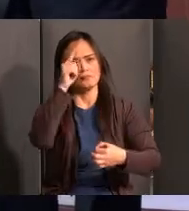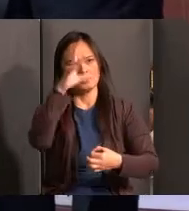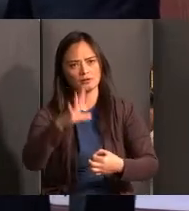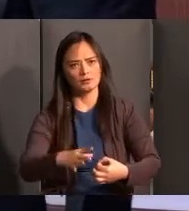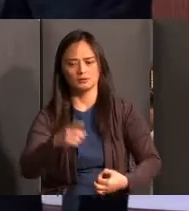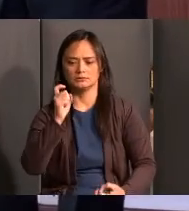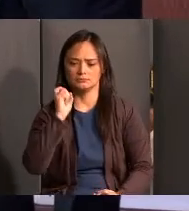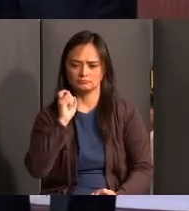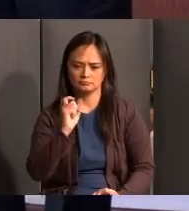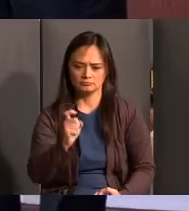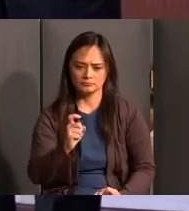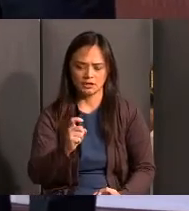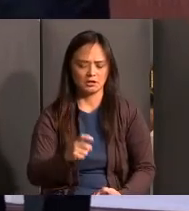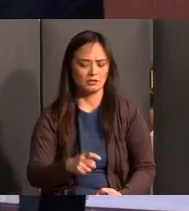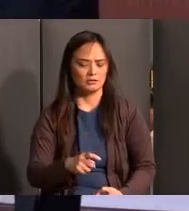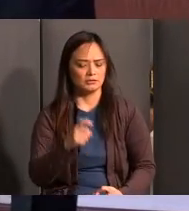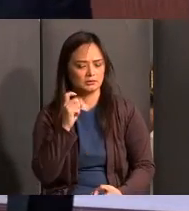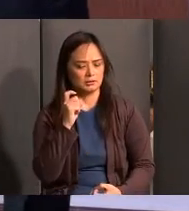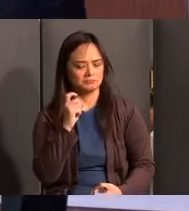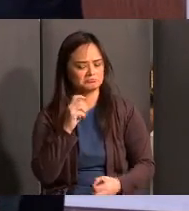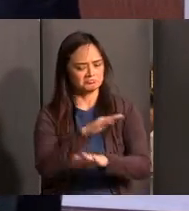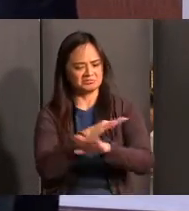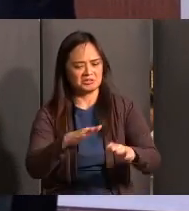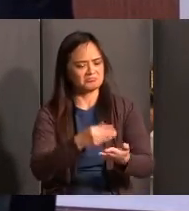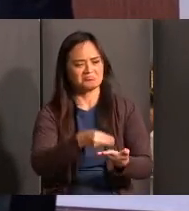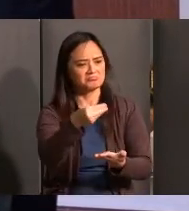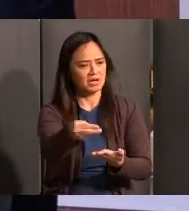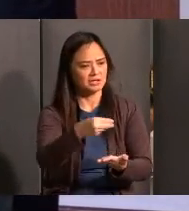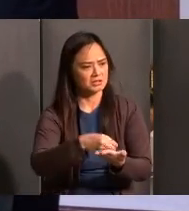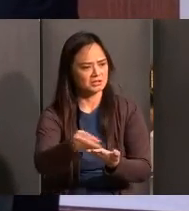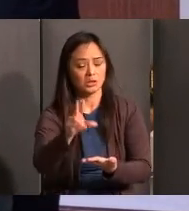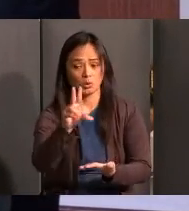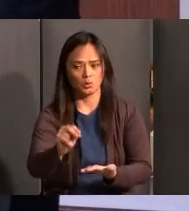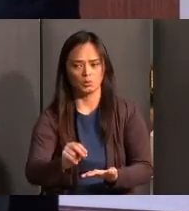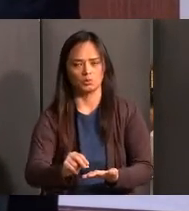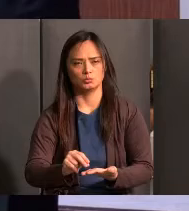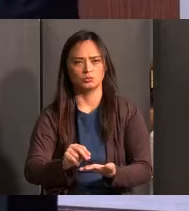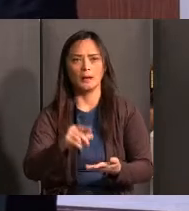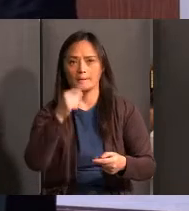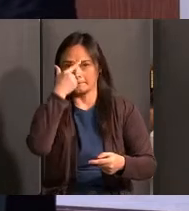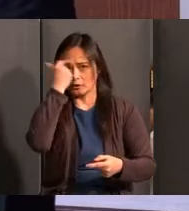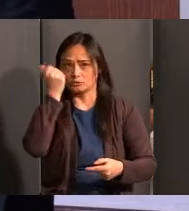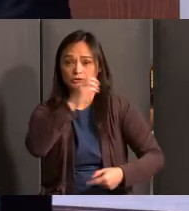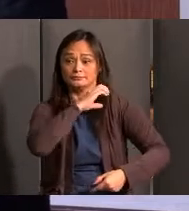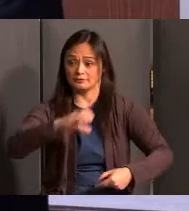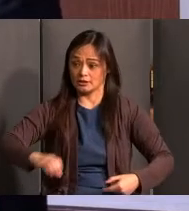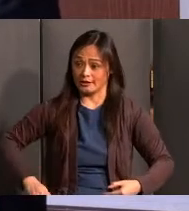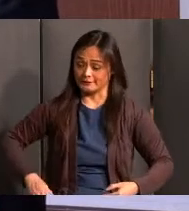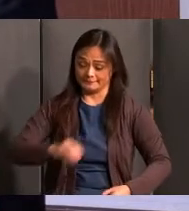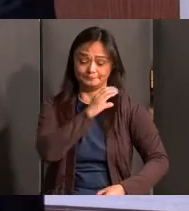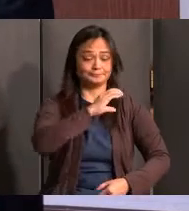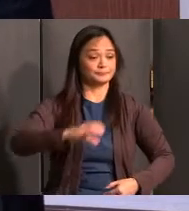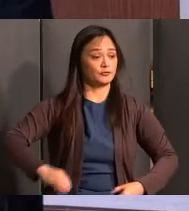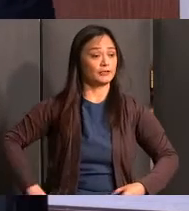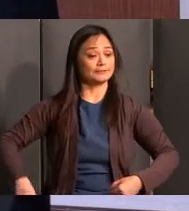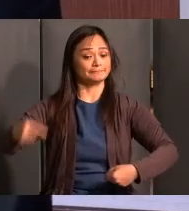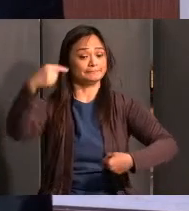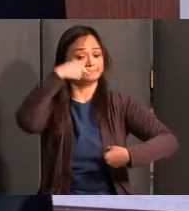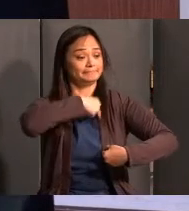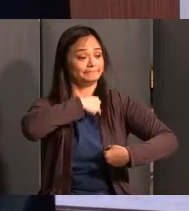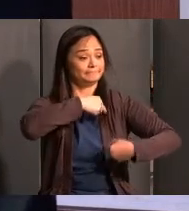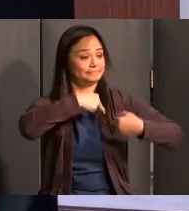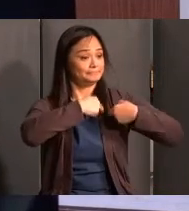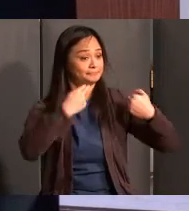maaaring i-outsourced. Okay? Kundi because Christ is in us. Hindi lang bilang